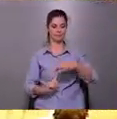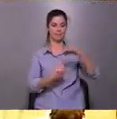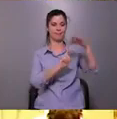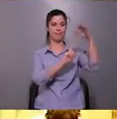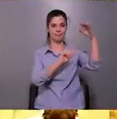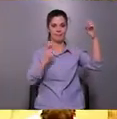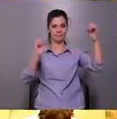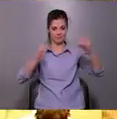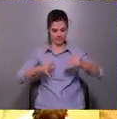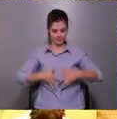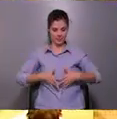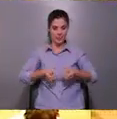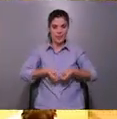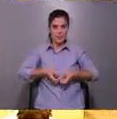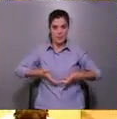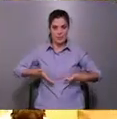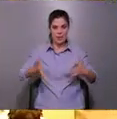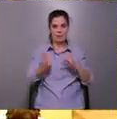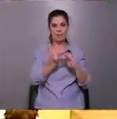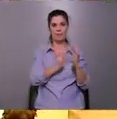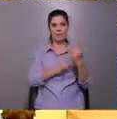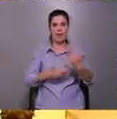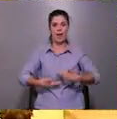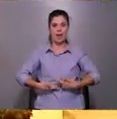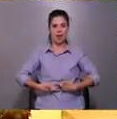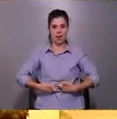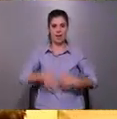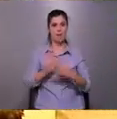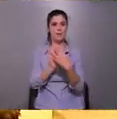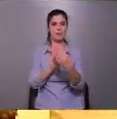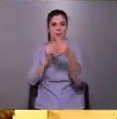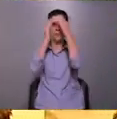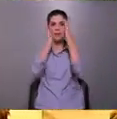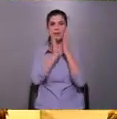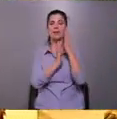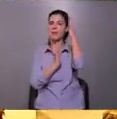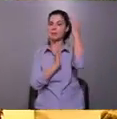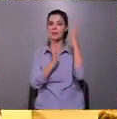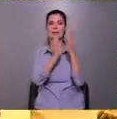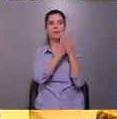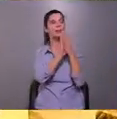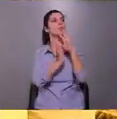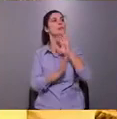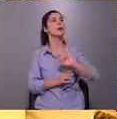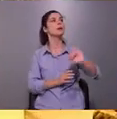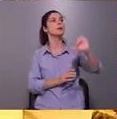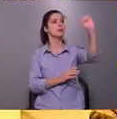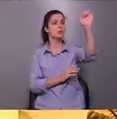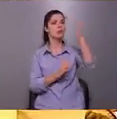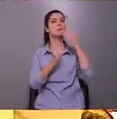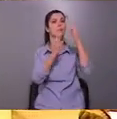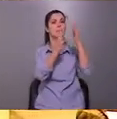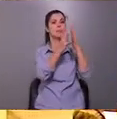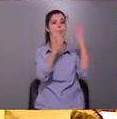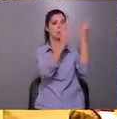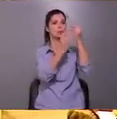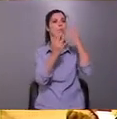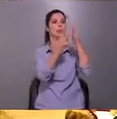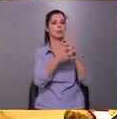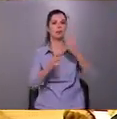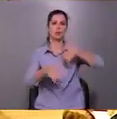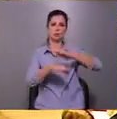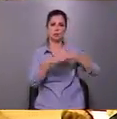le donne, e benedetto è il frutto del tuo seno, Gesù. Santa Maria, Mãe de Deus, rogai por nós,